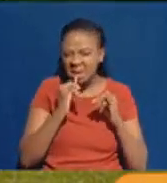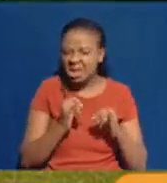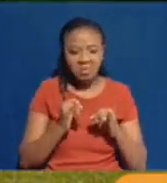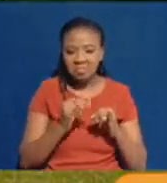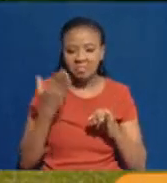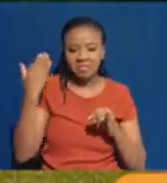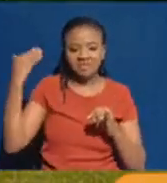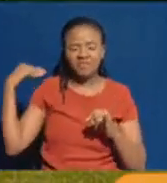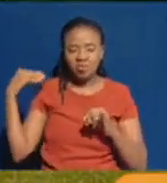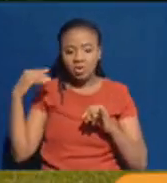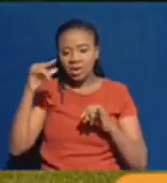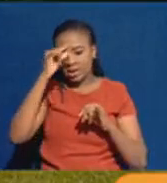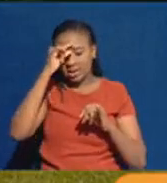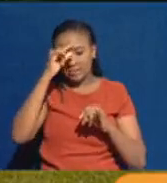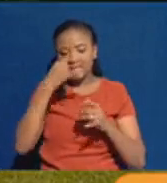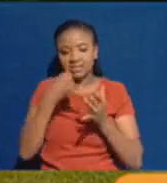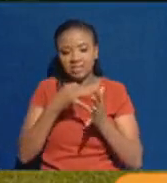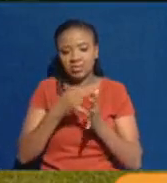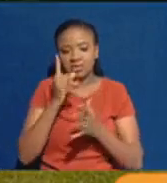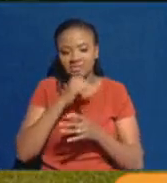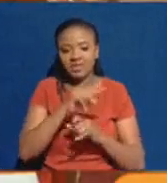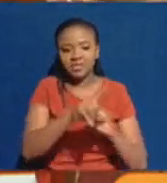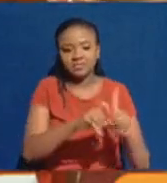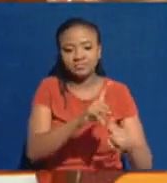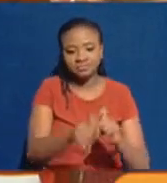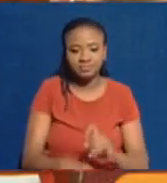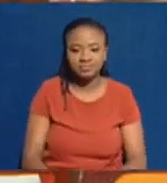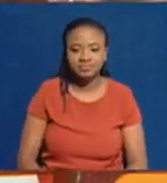walihudumu katika serikali iliyoondoka ya Rais Uhuru Kenyatta.